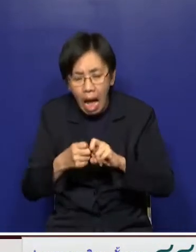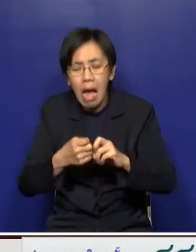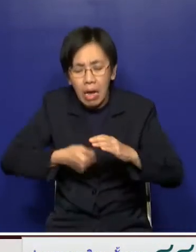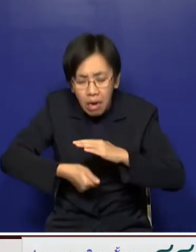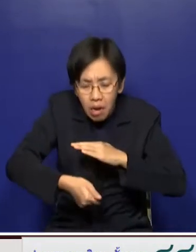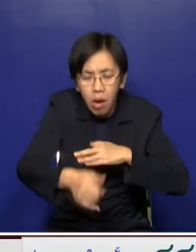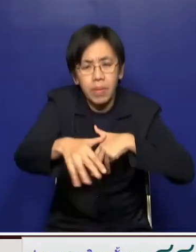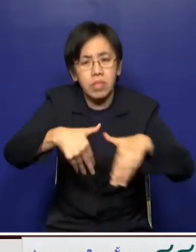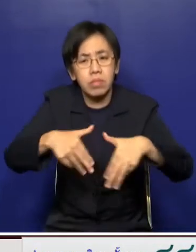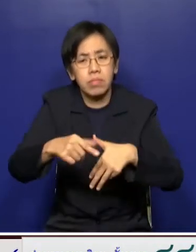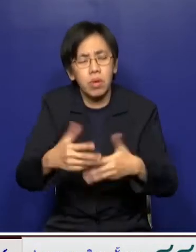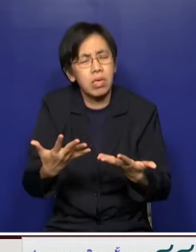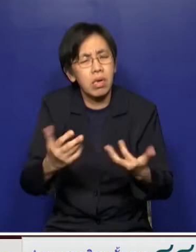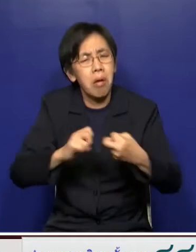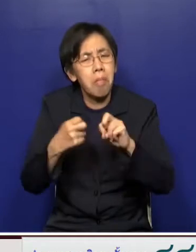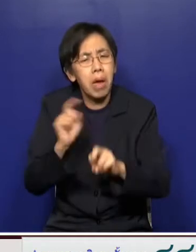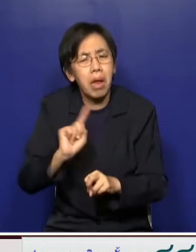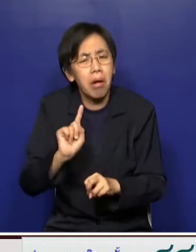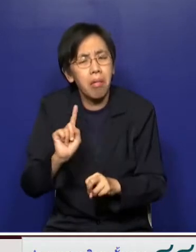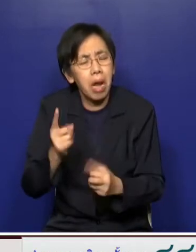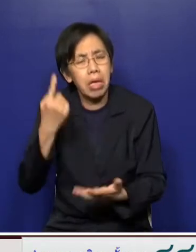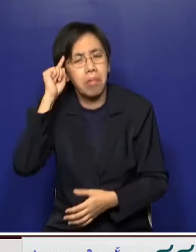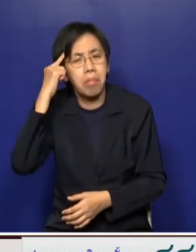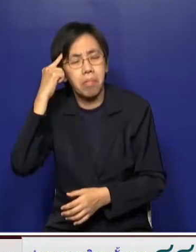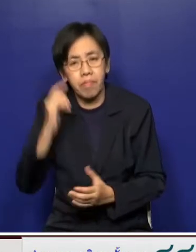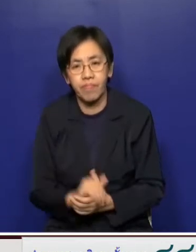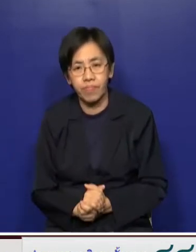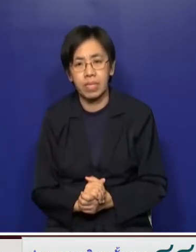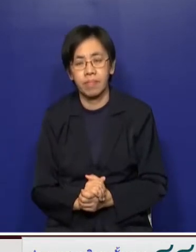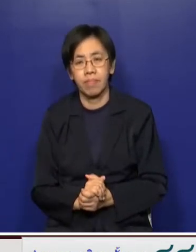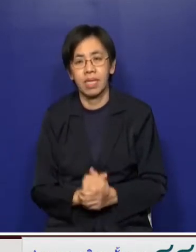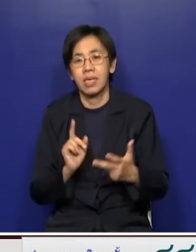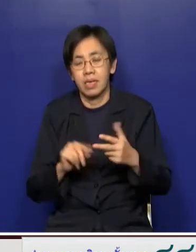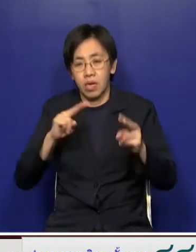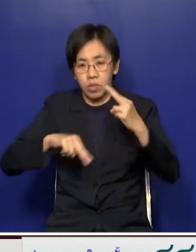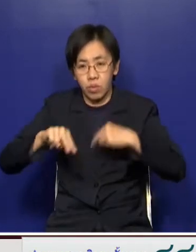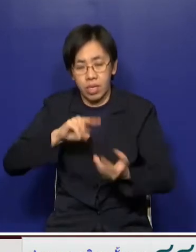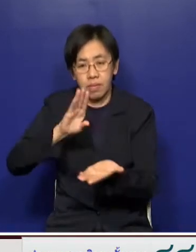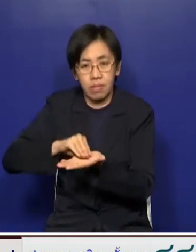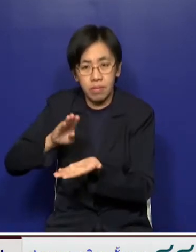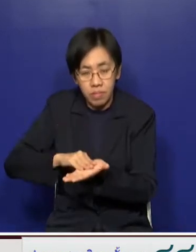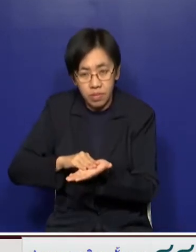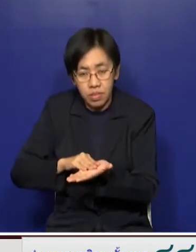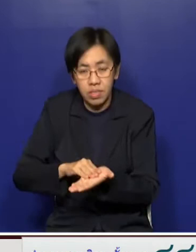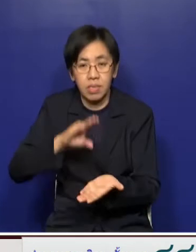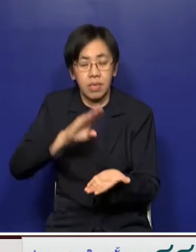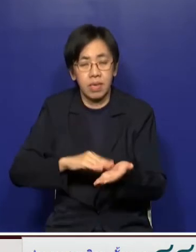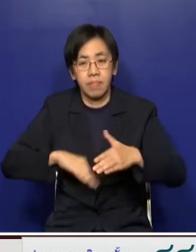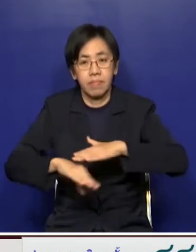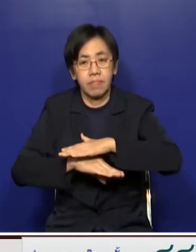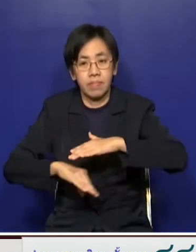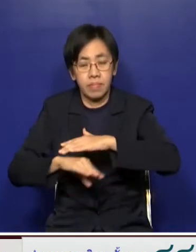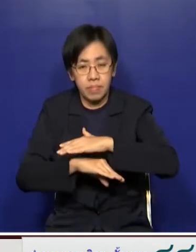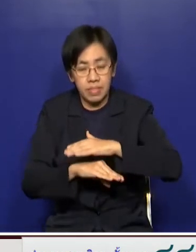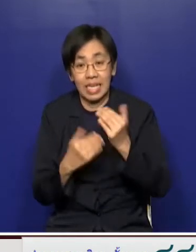ชัดว่ามันเกิดจากปัญหาอะไรกันแน่ต่อมาครับก็คือการตรวจเช็คข้อมูลหรือว่าการทำข้อมูลบันทึกว่าจริงๆแล้ว